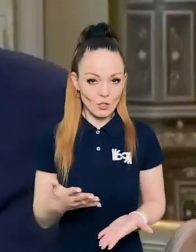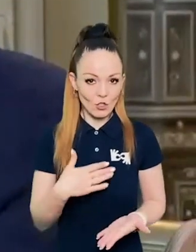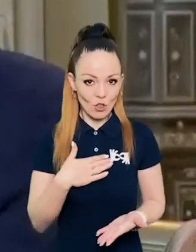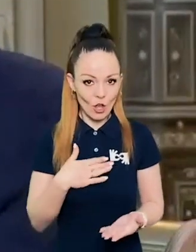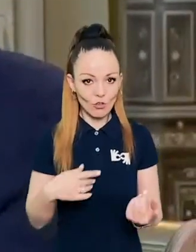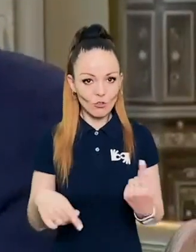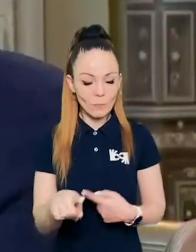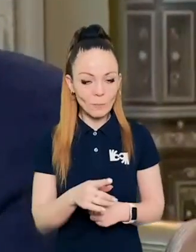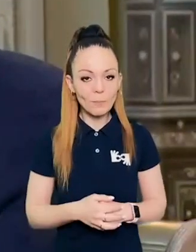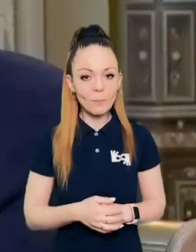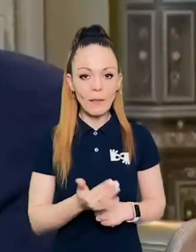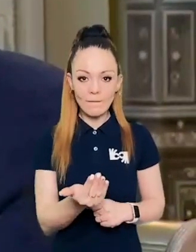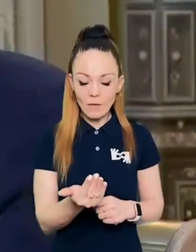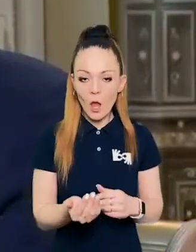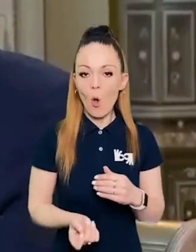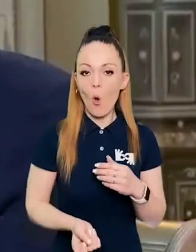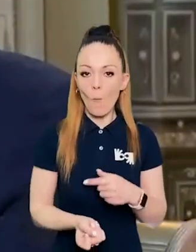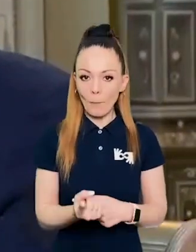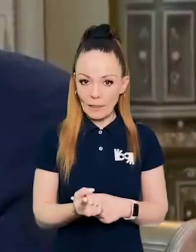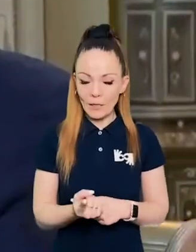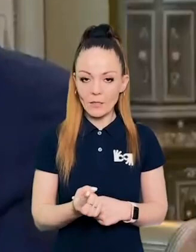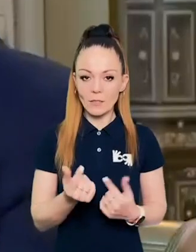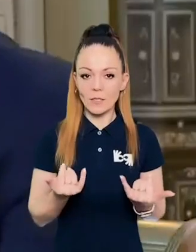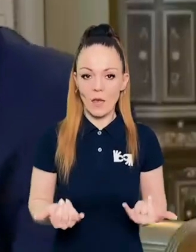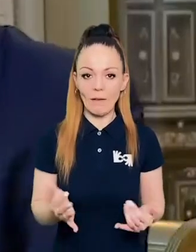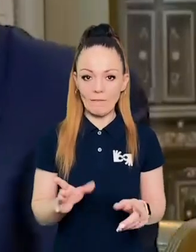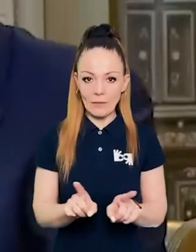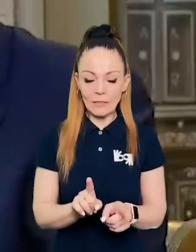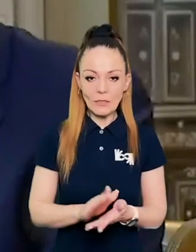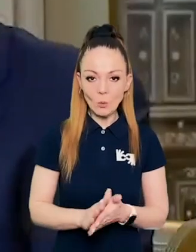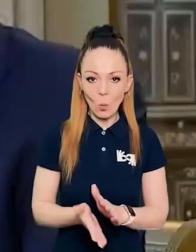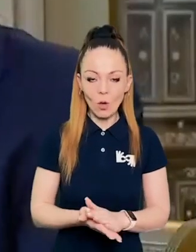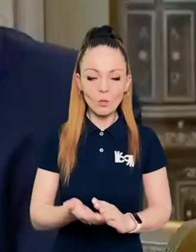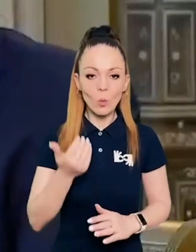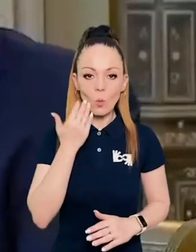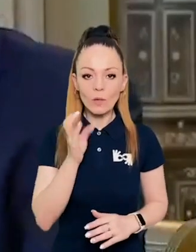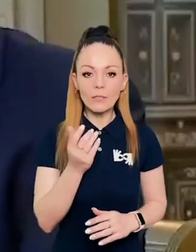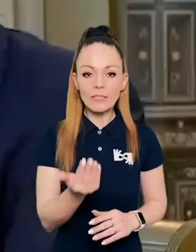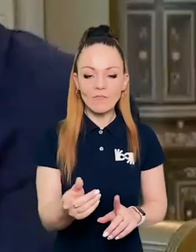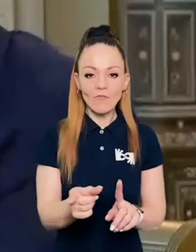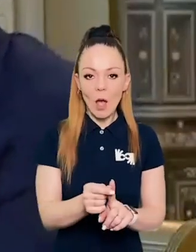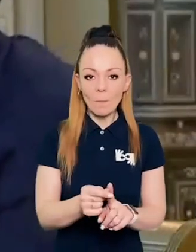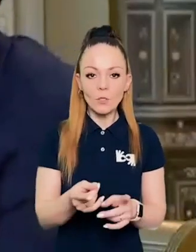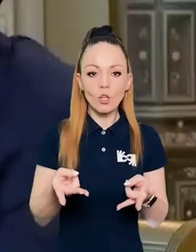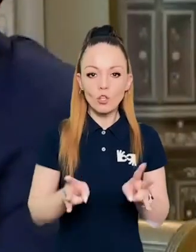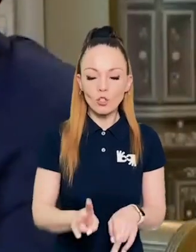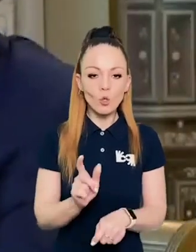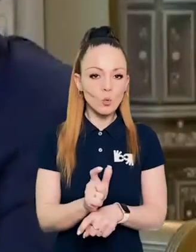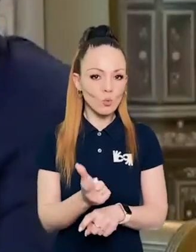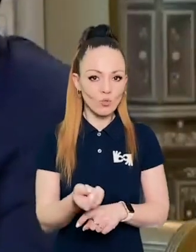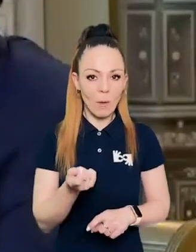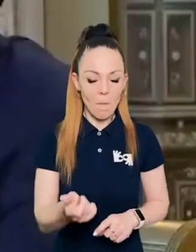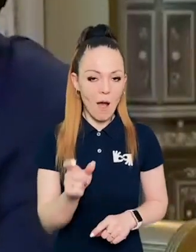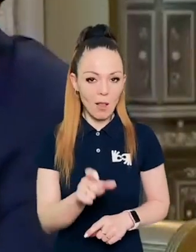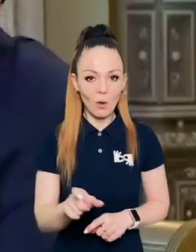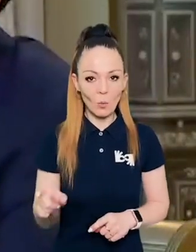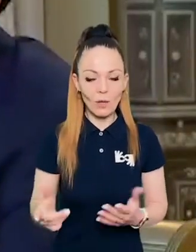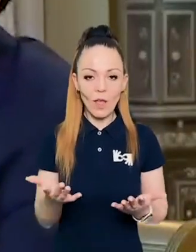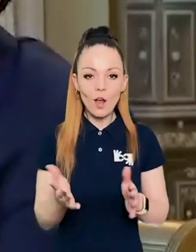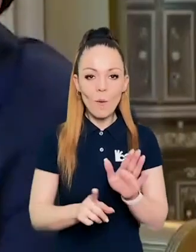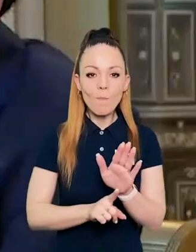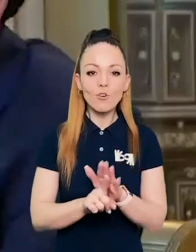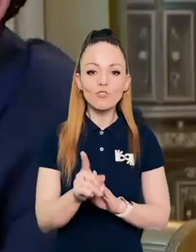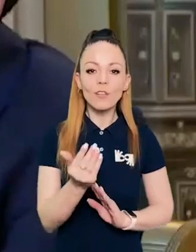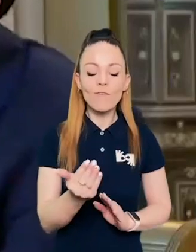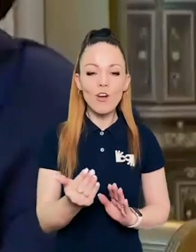наша. Ви опинилися зараз в ситуації, коли з вами залишилось дуже мало людей,